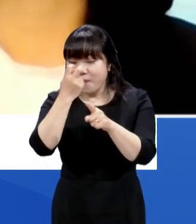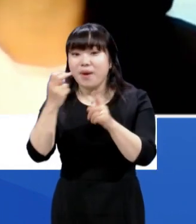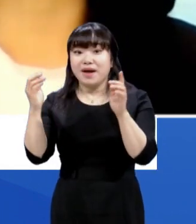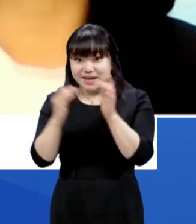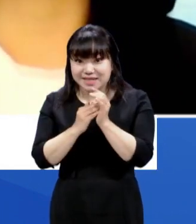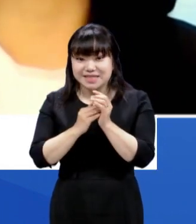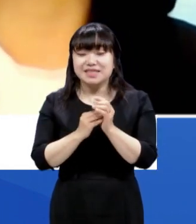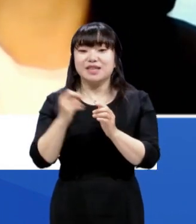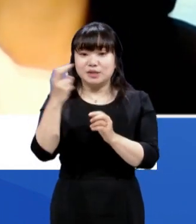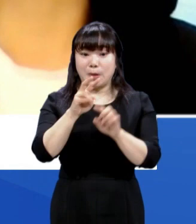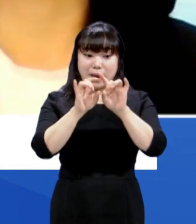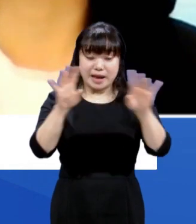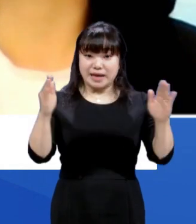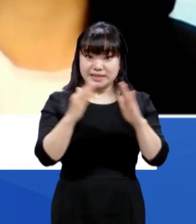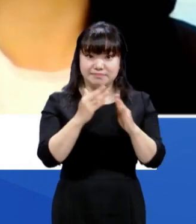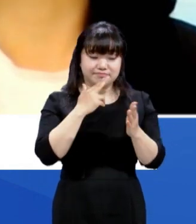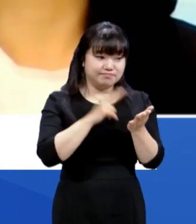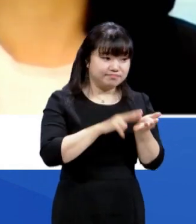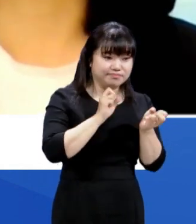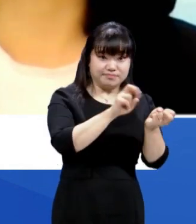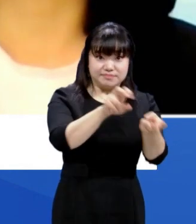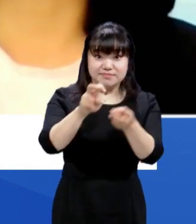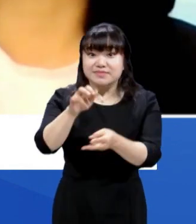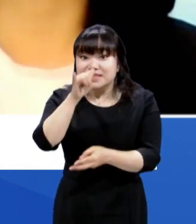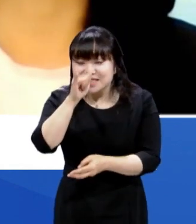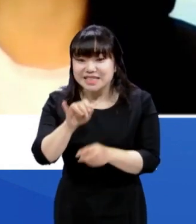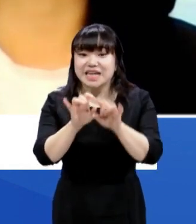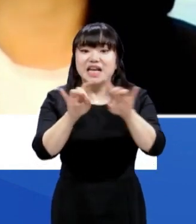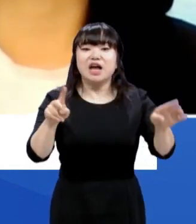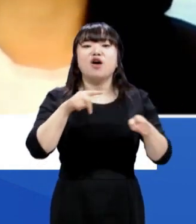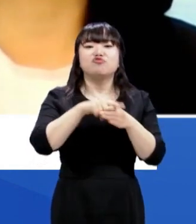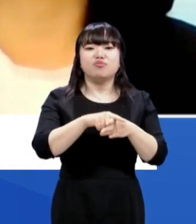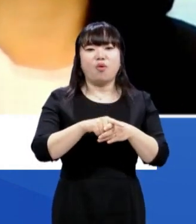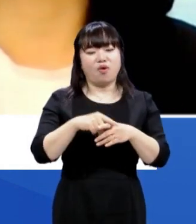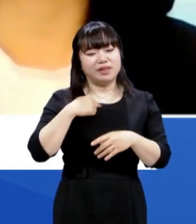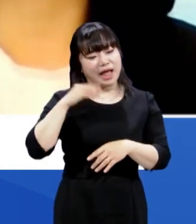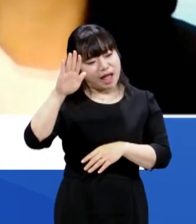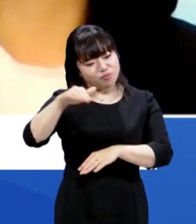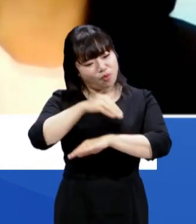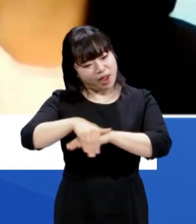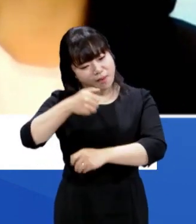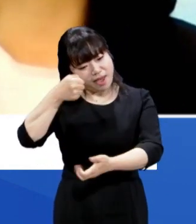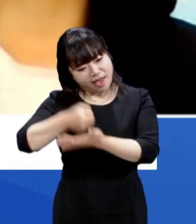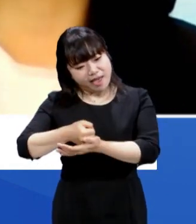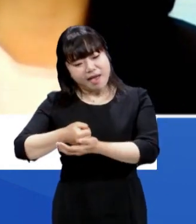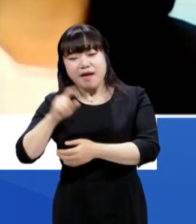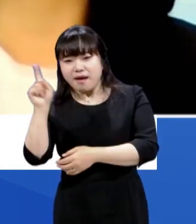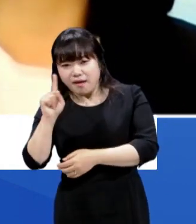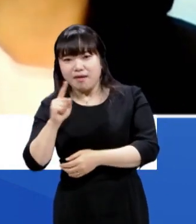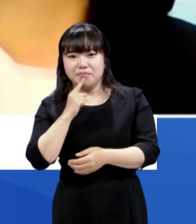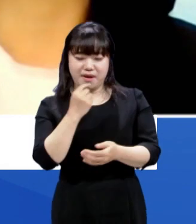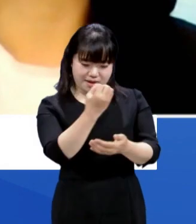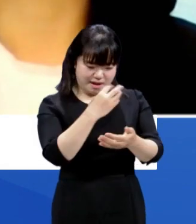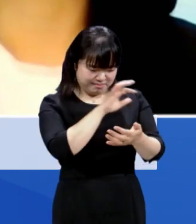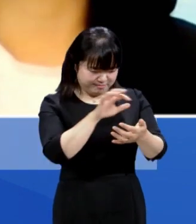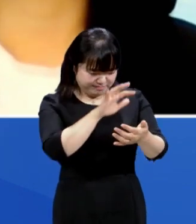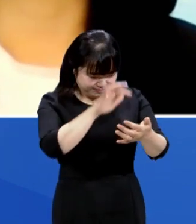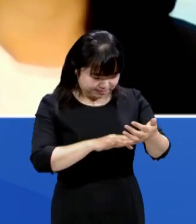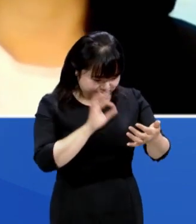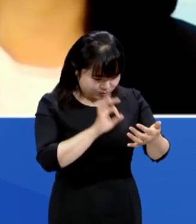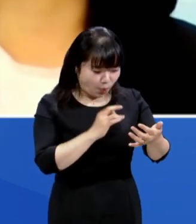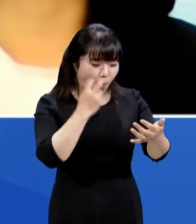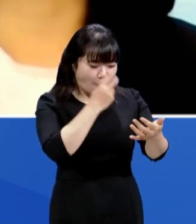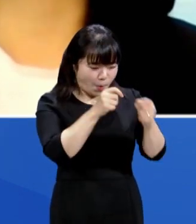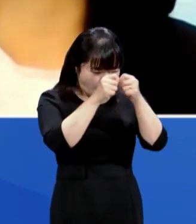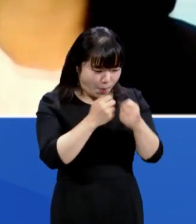그리고 각 가정으로 배구 된 성 공부에서 각 후보자들의 정처 기성 책이나 공약을 꼬미 끼고 하신 후에